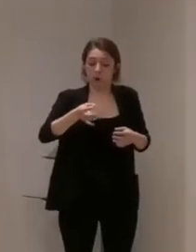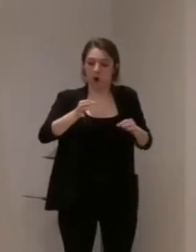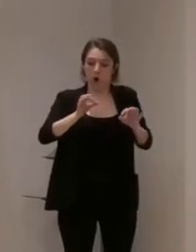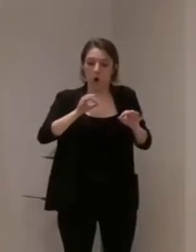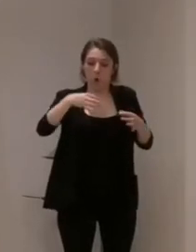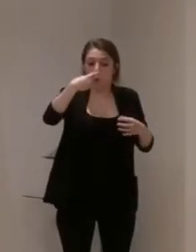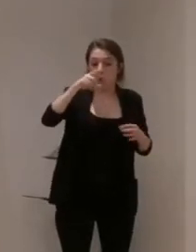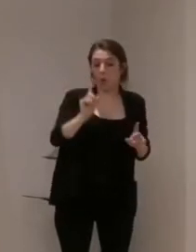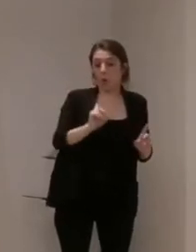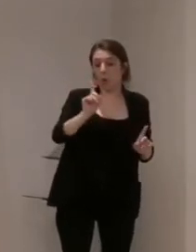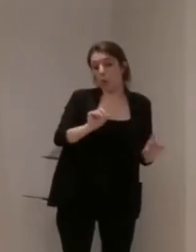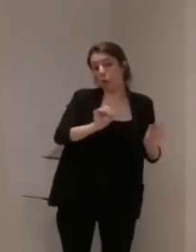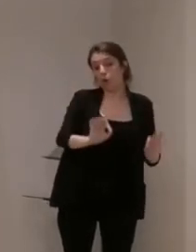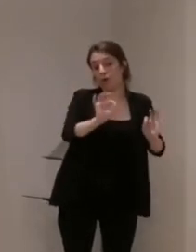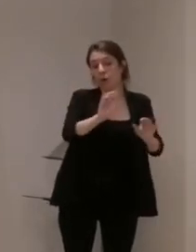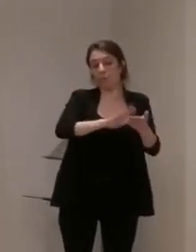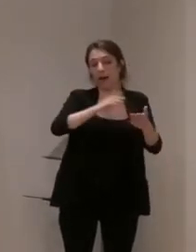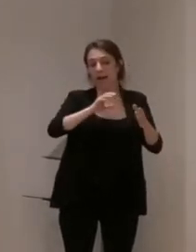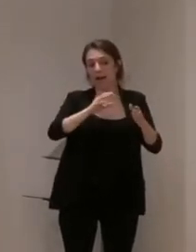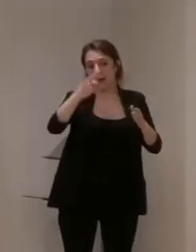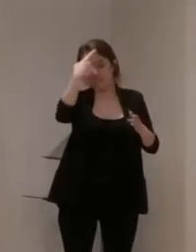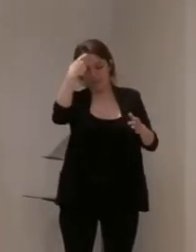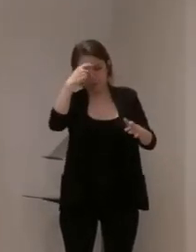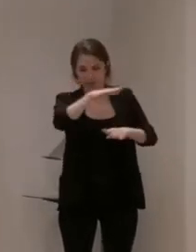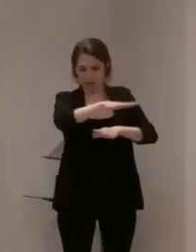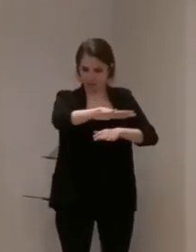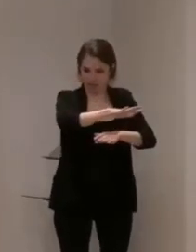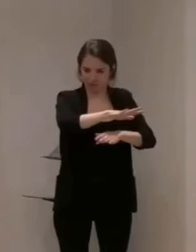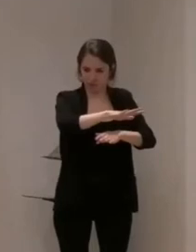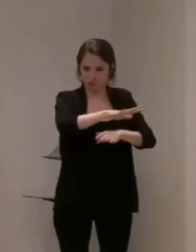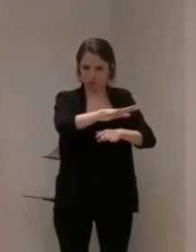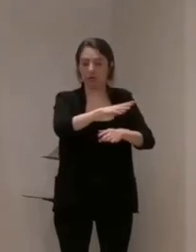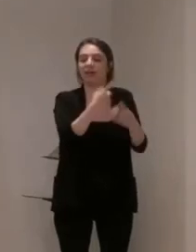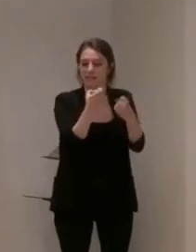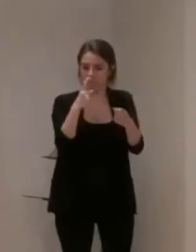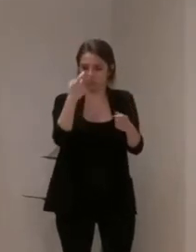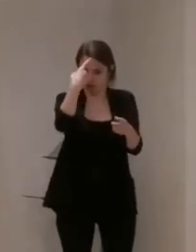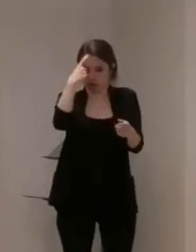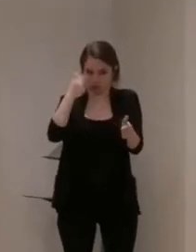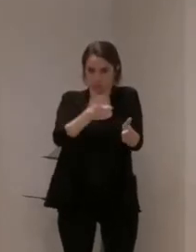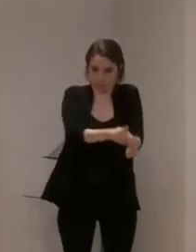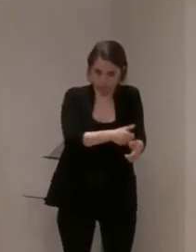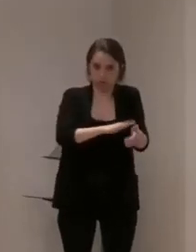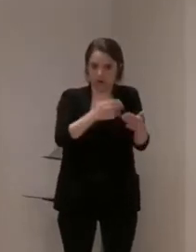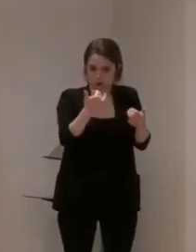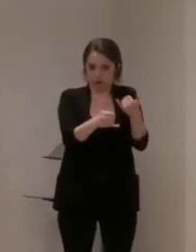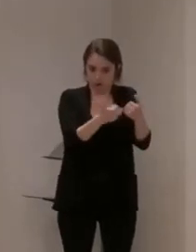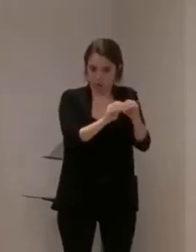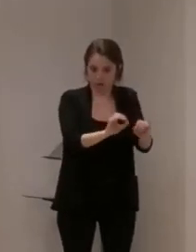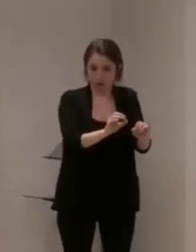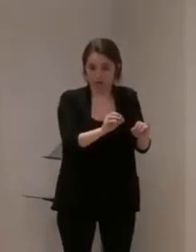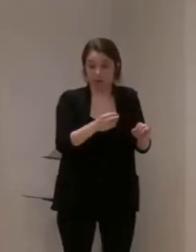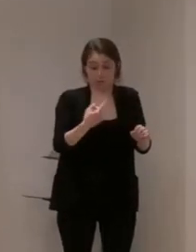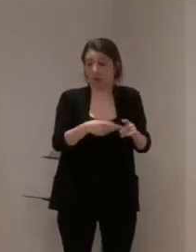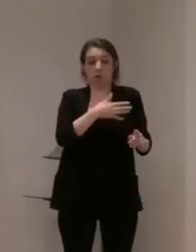No només per fer memòria d'una sèrie de fets històrics que s'han de tenir en compte, perquè si volem no repetir,